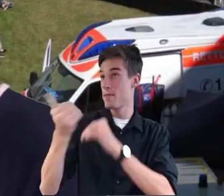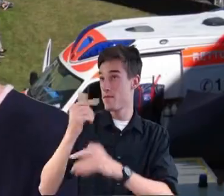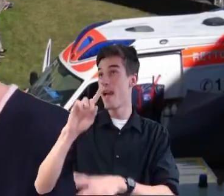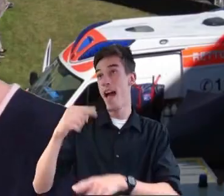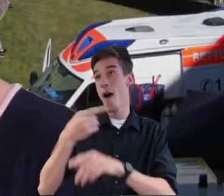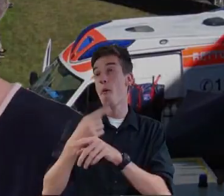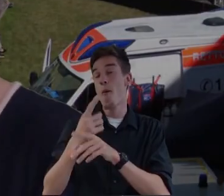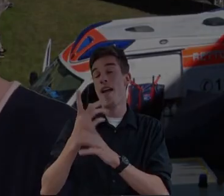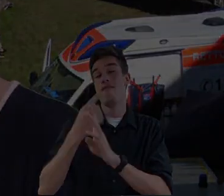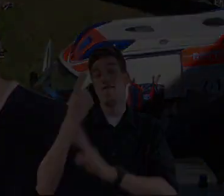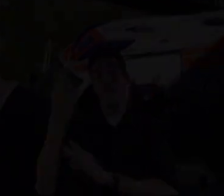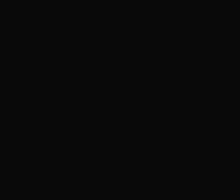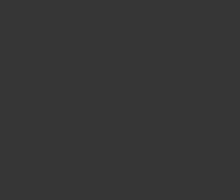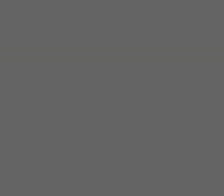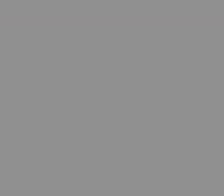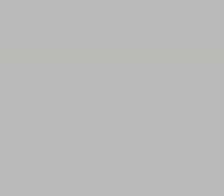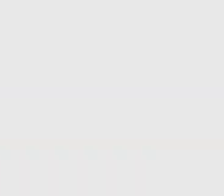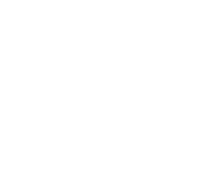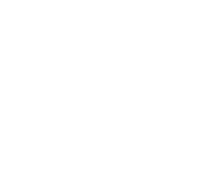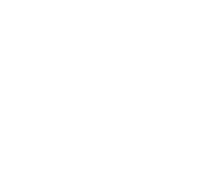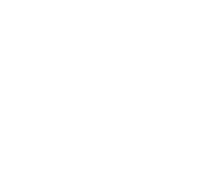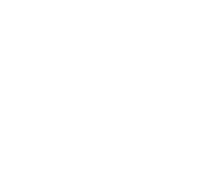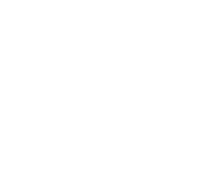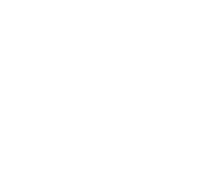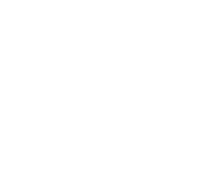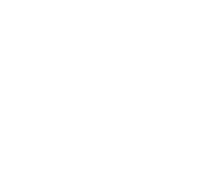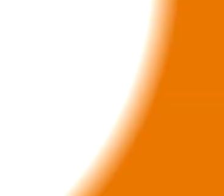ahrweiler zu uns gekommen sind